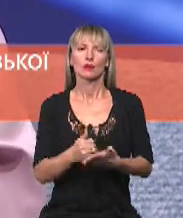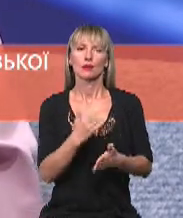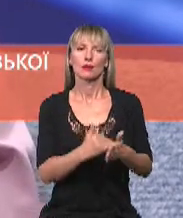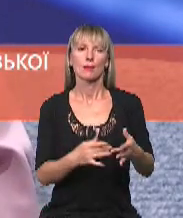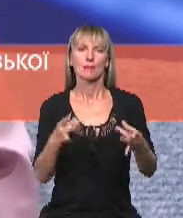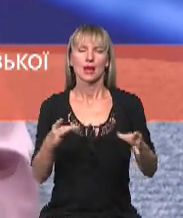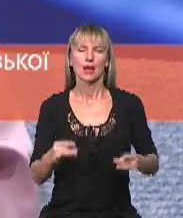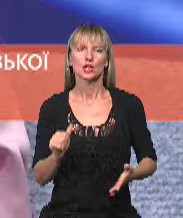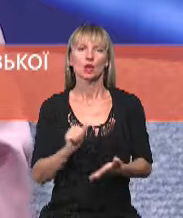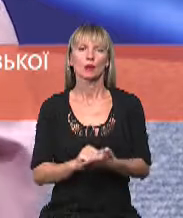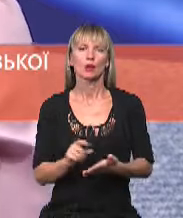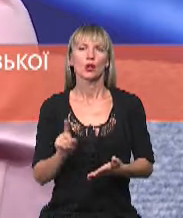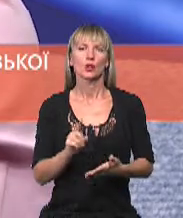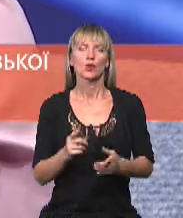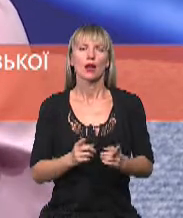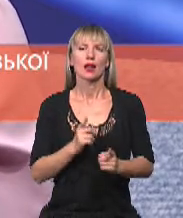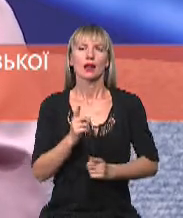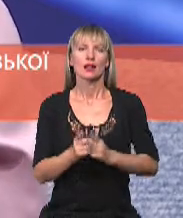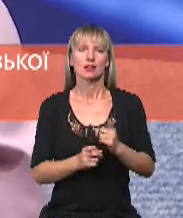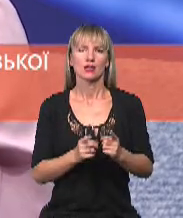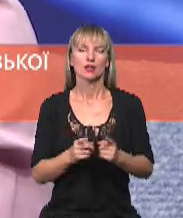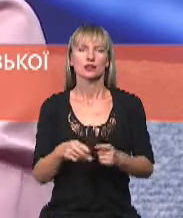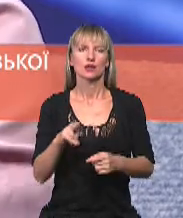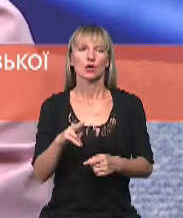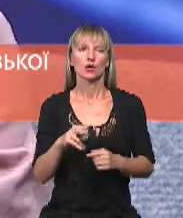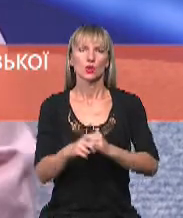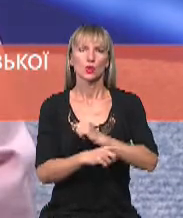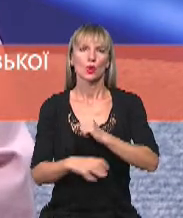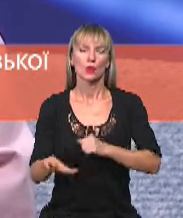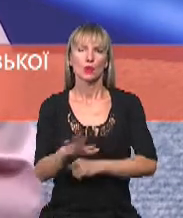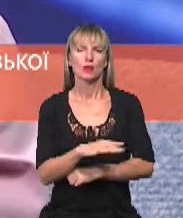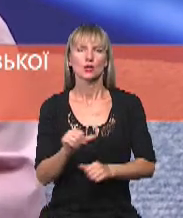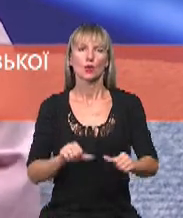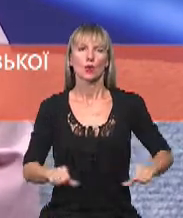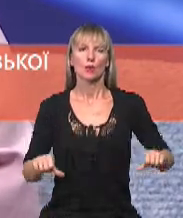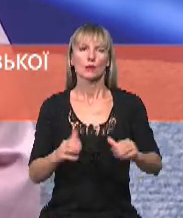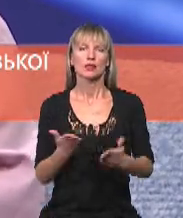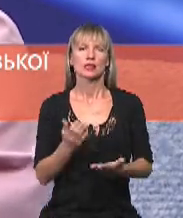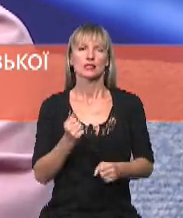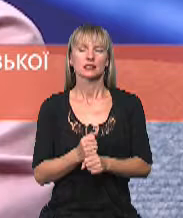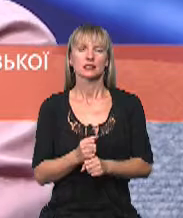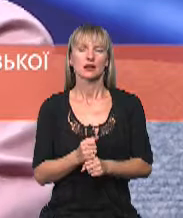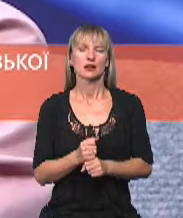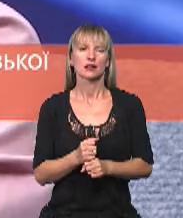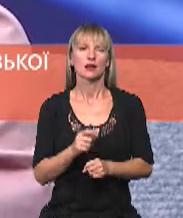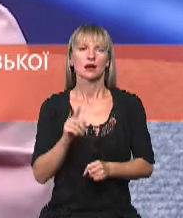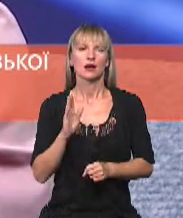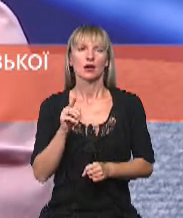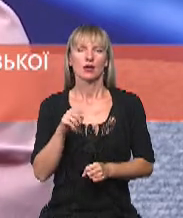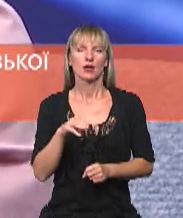цілий пакет документів щодо реінтеграції Донбасу. І, власне, комісія, яка утворена, і там пані Тетяна буде відповідати за виборчі